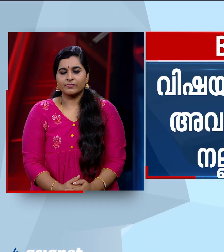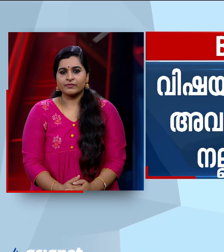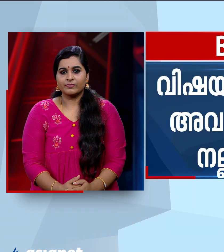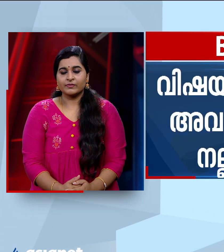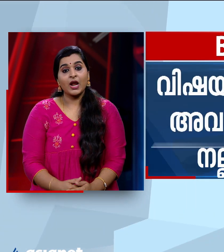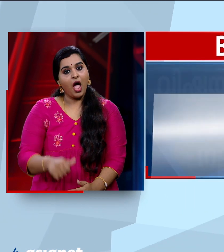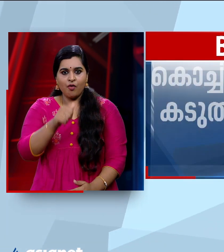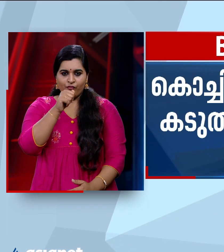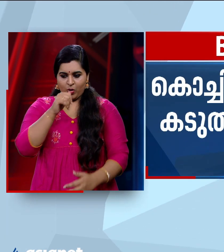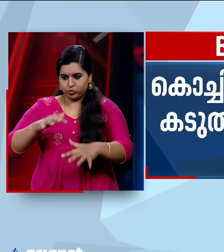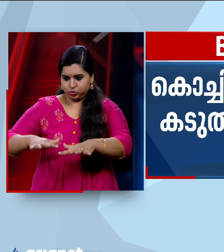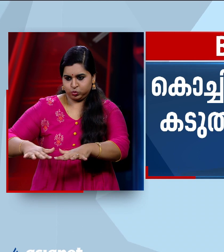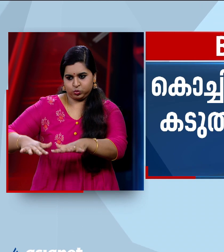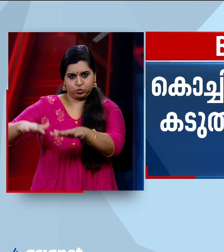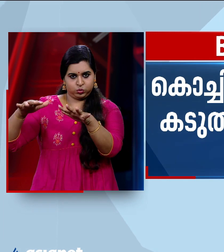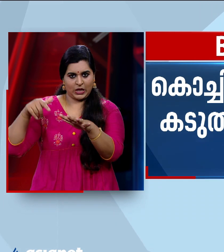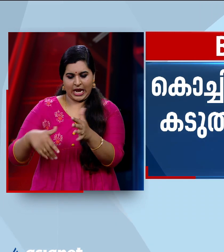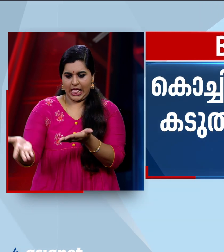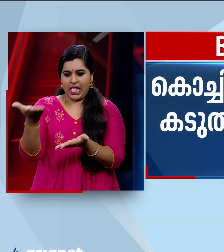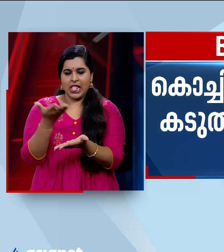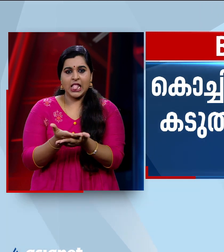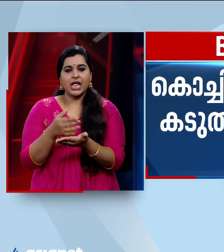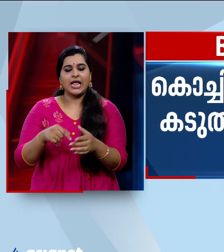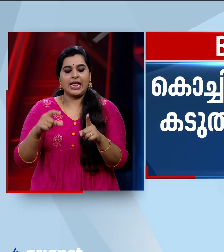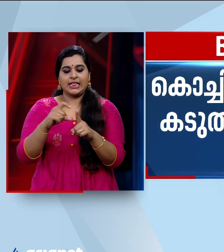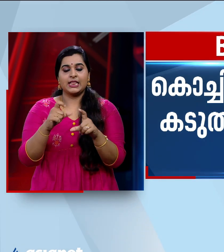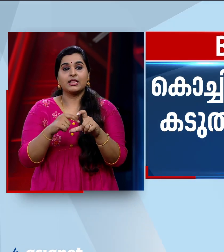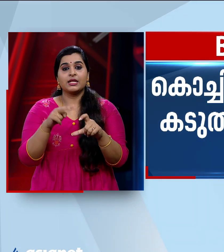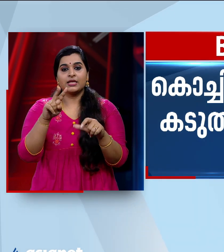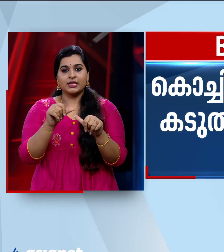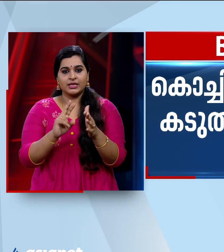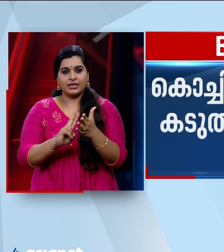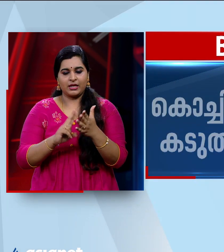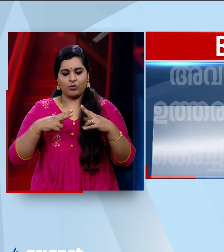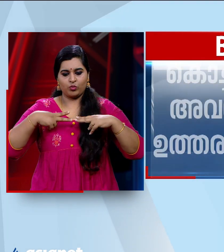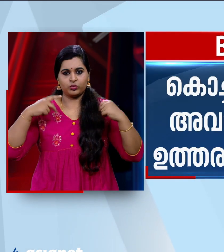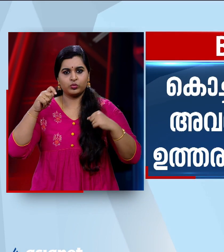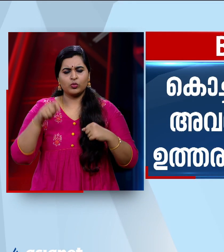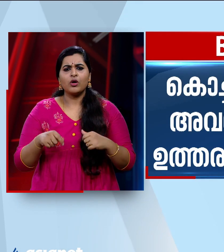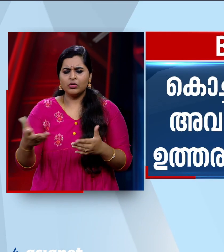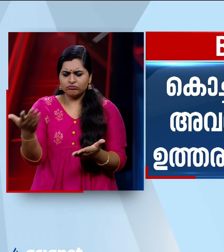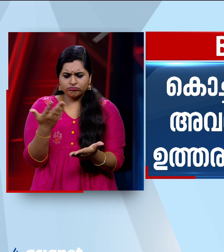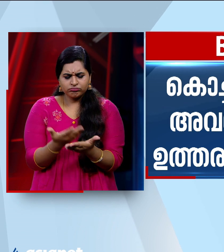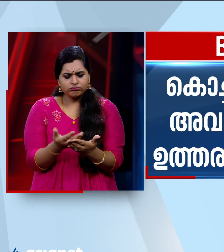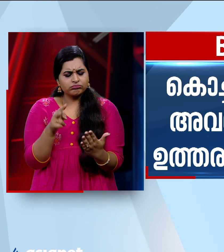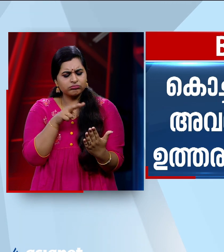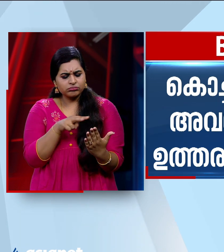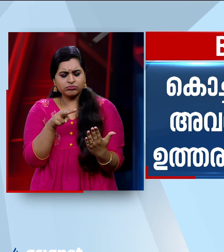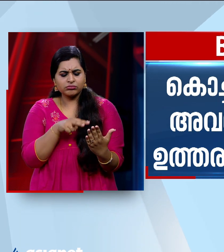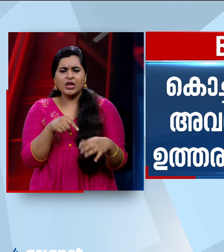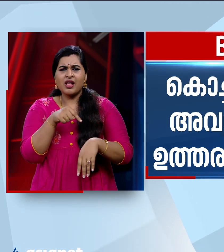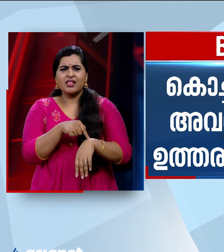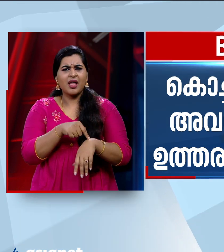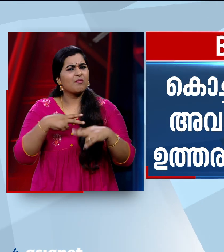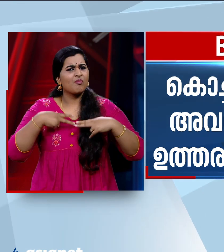വെള്ളക്കെട്ടുമായി ബന്ധപ്പെട്ട ഹർജിയാണ് ഹൈക്കോടതി ജസ്റ്റിസ് ദേവൻ രാമചന്ദ്രന്റെ ബെഞ്ചിൽ ഉണ്ടായിരുന്നത്. അതിൽ ഇന്ന് പരിഗണിക്കുന്ന ഘട്ടത്തിലാണ് കോടതി തന്നെ